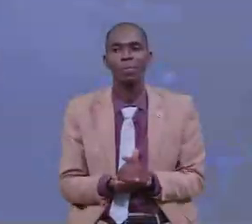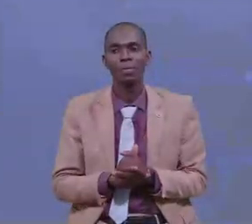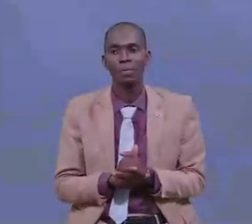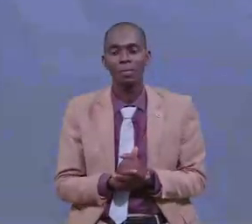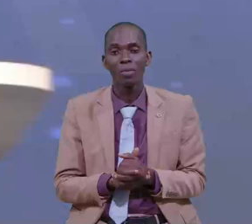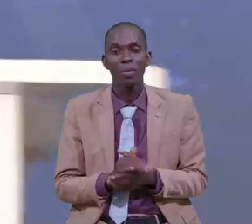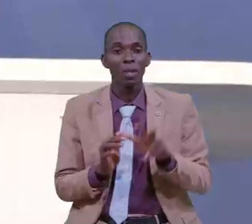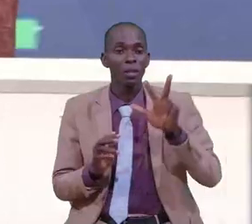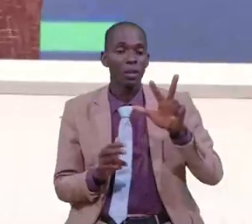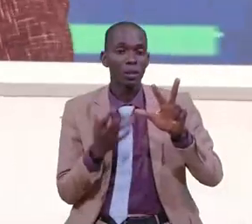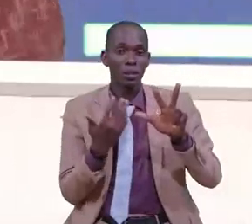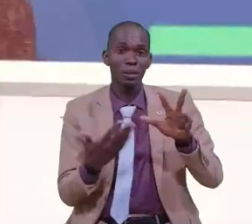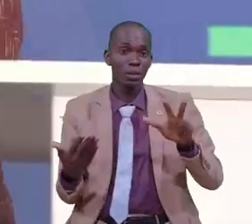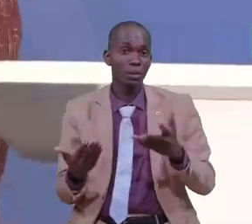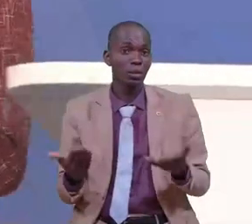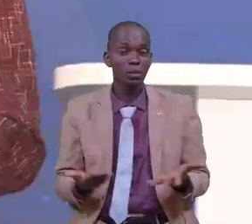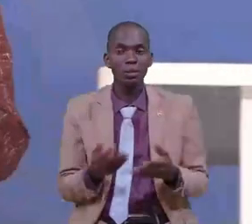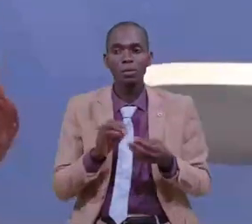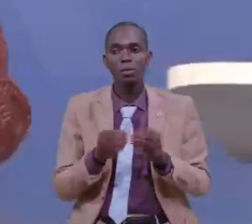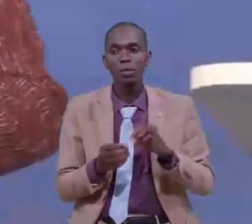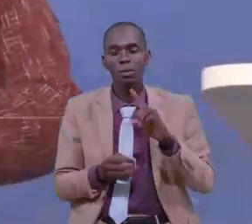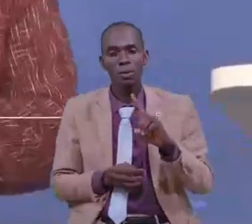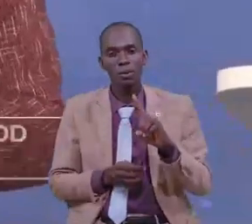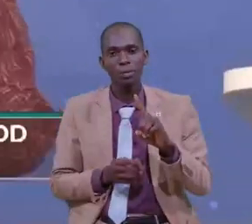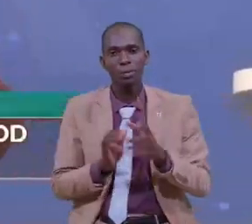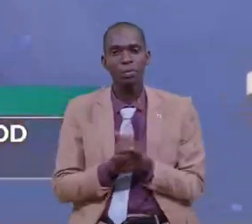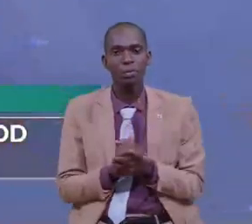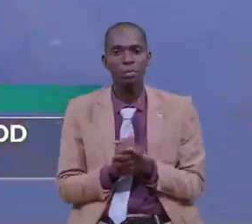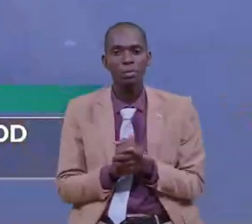de tonnerre. Nous allons voir trois choses.